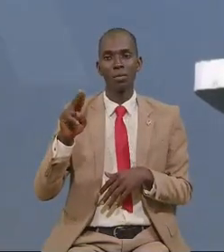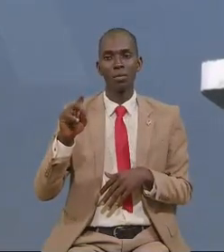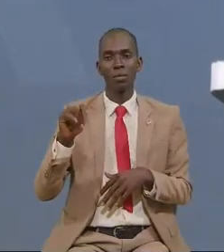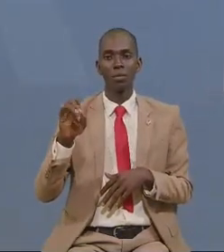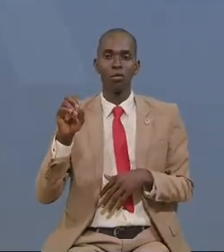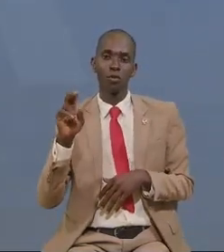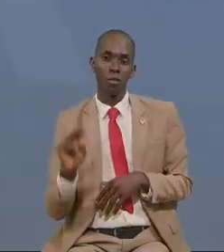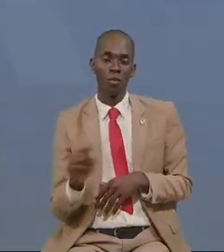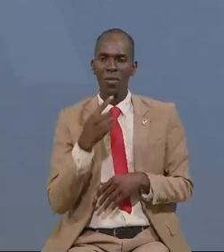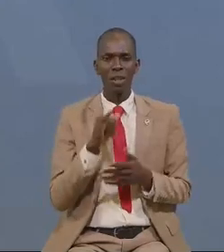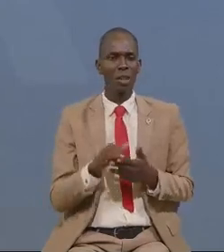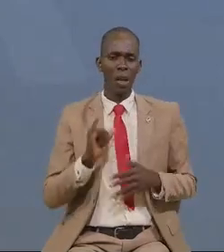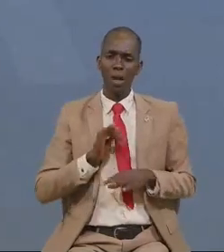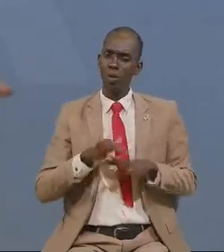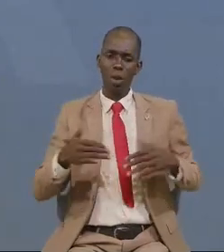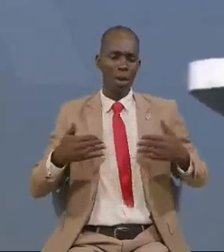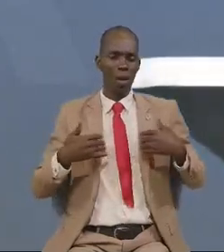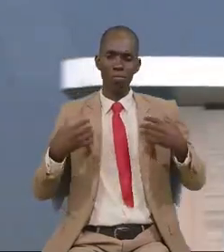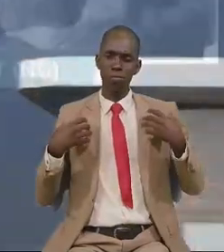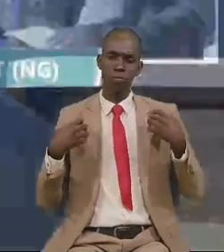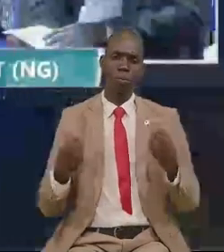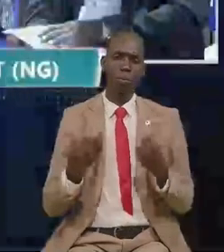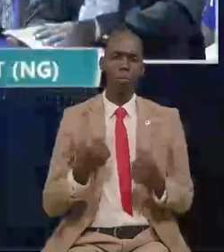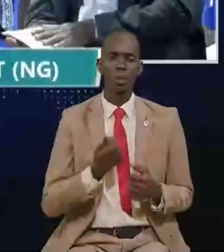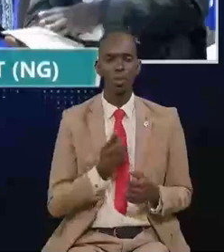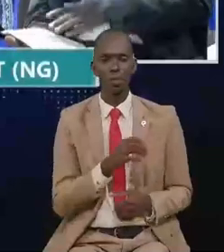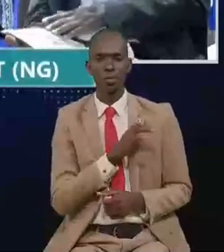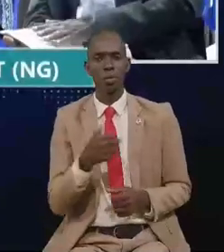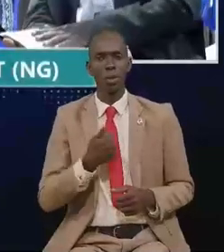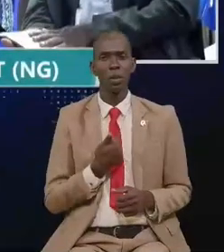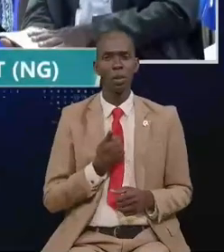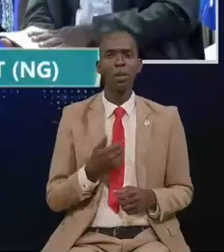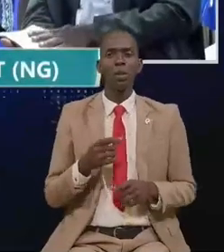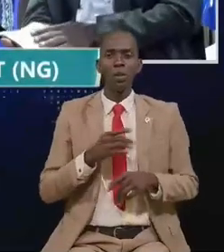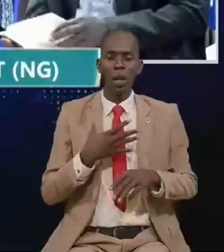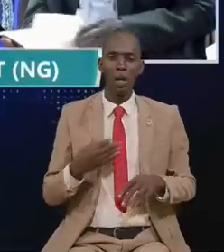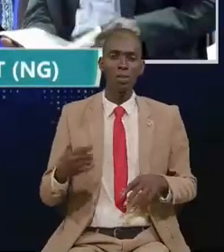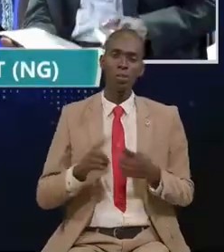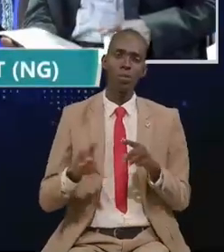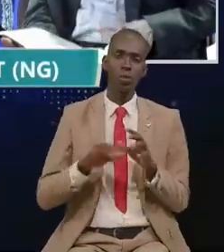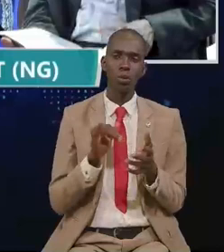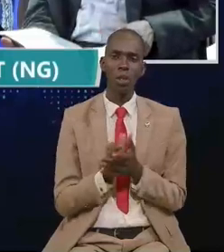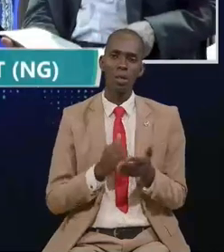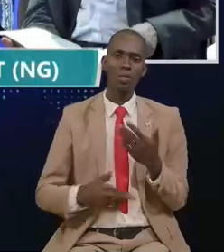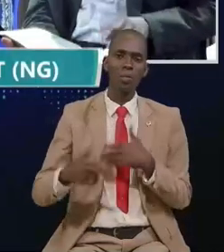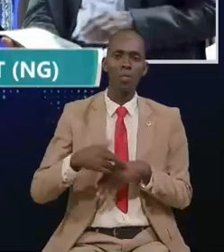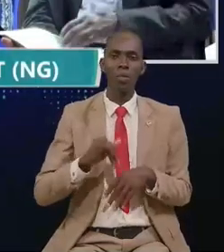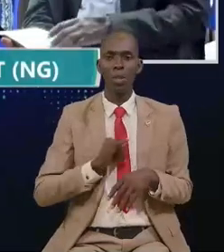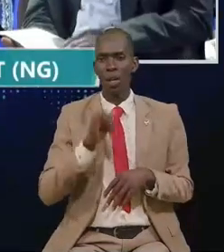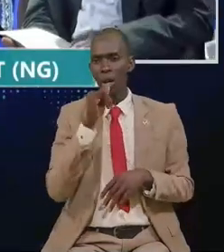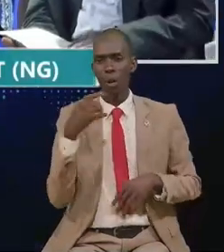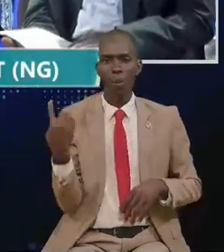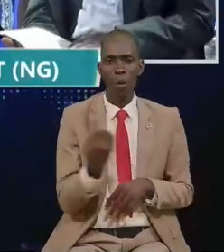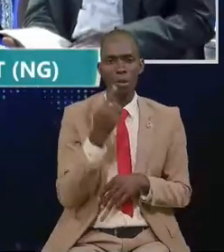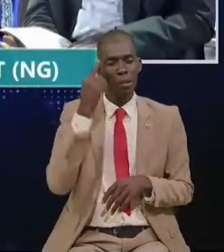moi-même. Je n'ai pas une force de moi-même pour faire cette restitution. Je pense que l'homme, la